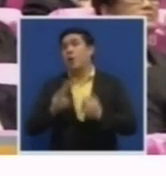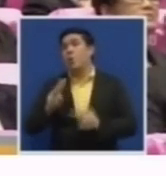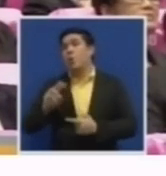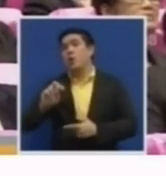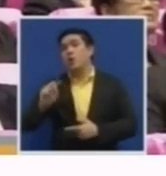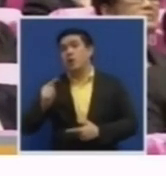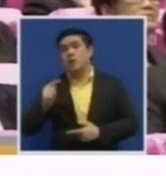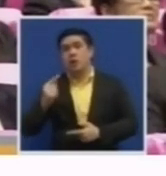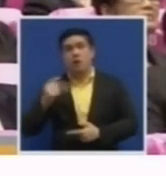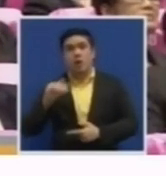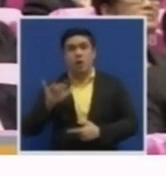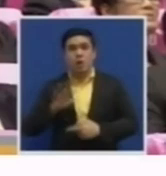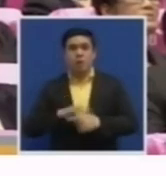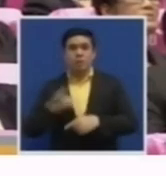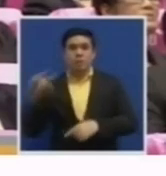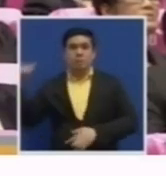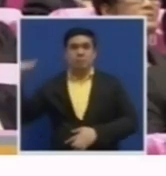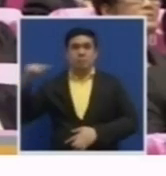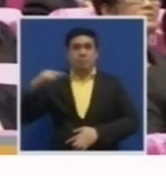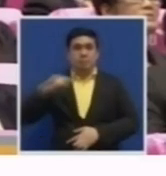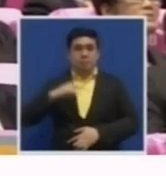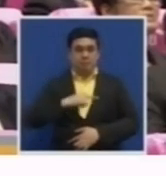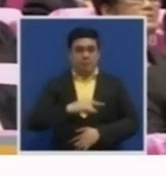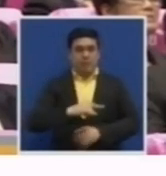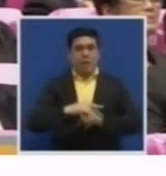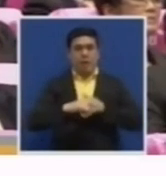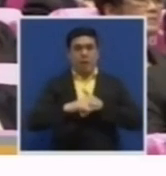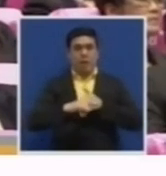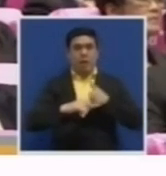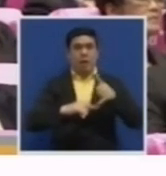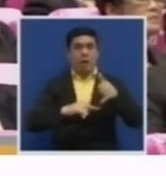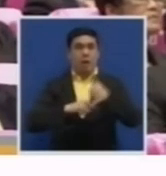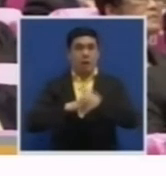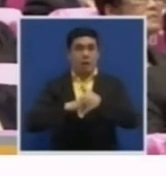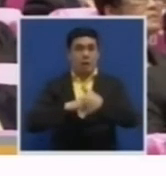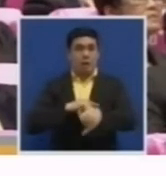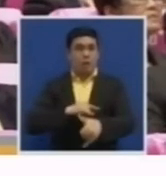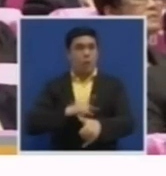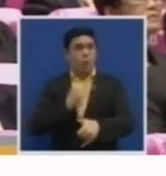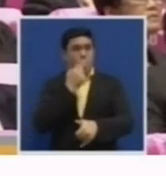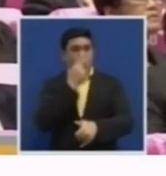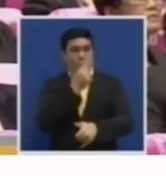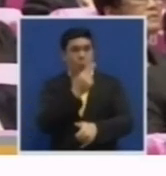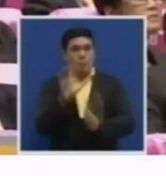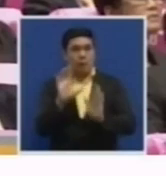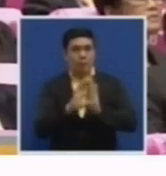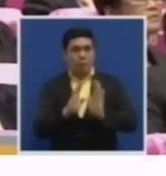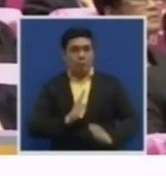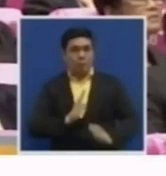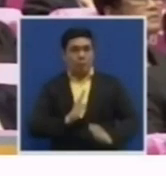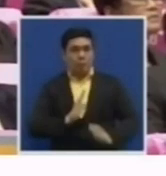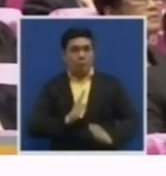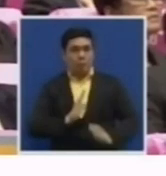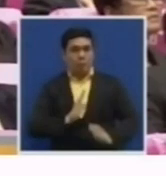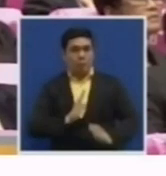ที่งบประมาณดังกล่าวน่าจะนำไปใช้ด้านอื่นๆมากกว่าแต่เมื่อเด็กคนนี้เกิดมาพร้อมปืนก็ถือว่าช่วยไม่ได้ก็เป็นการประชด